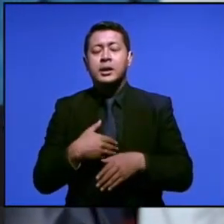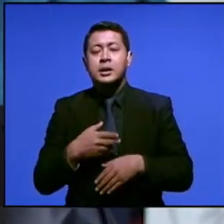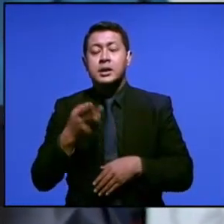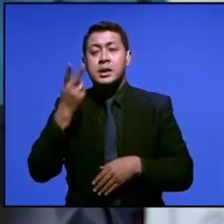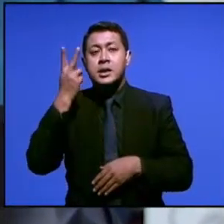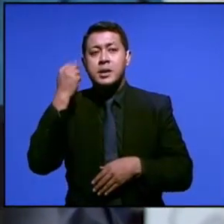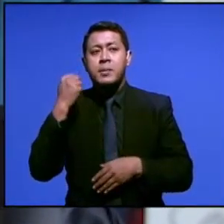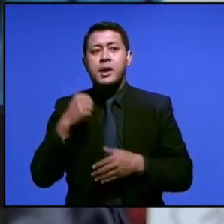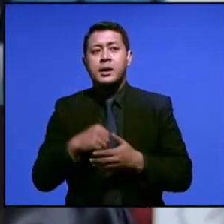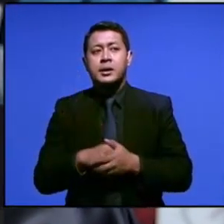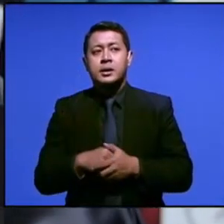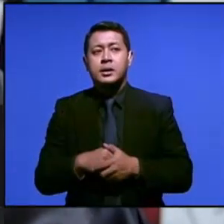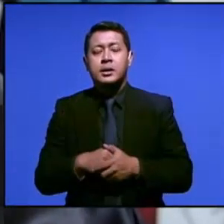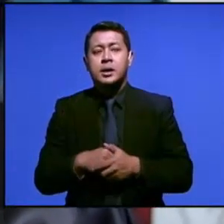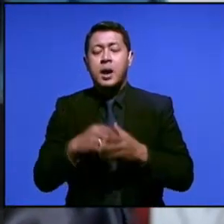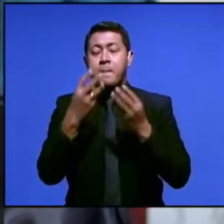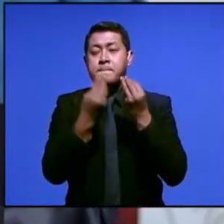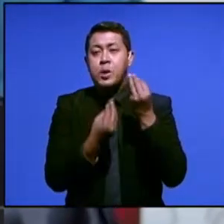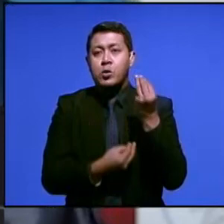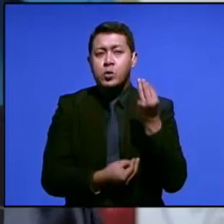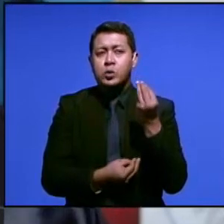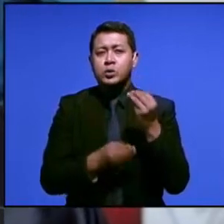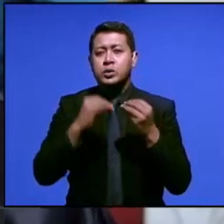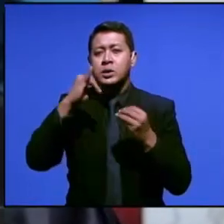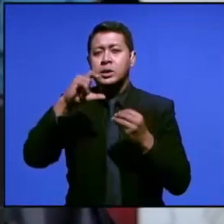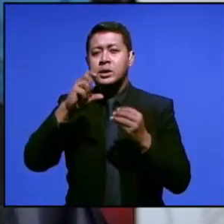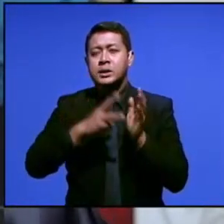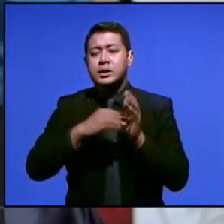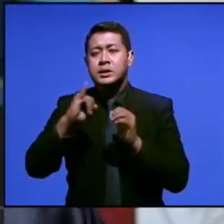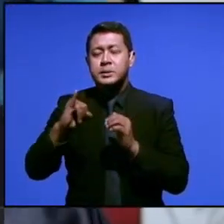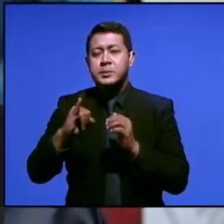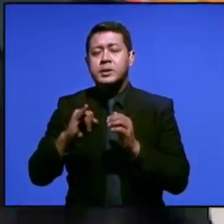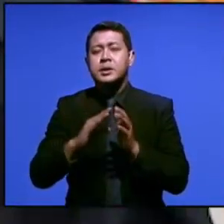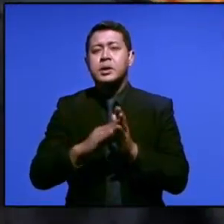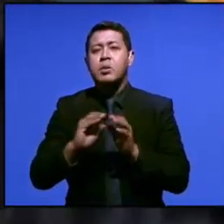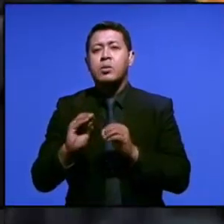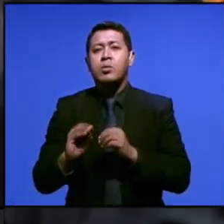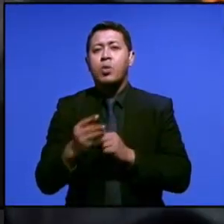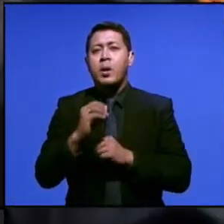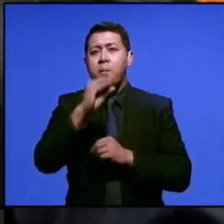kemarin kepengurusan skripsi sama terus dari pagi sampai